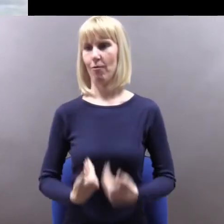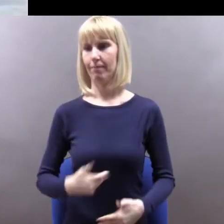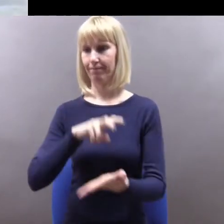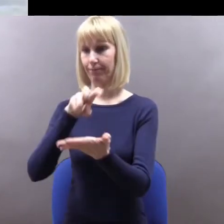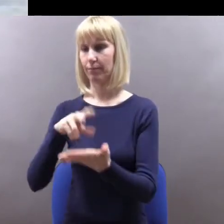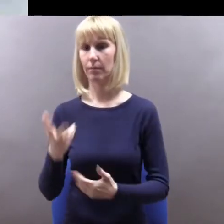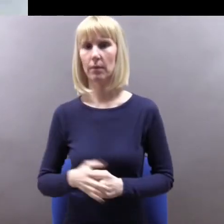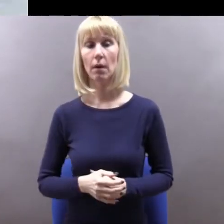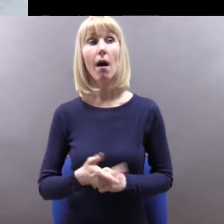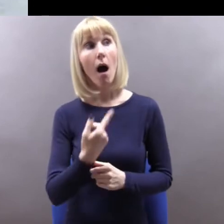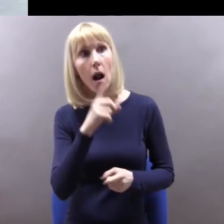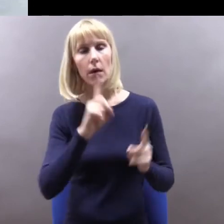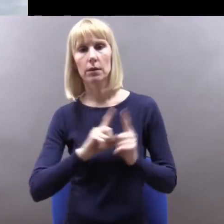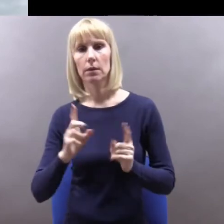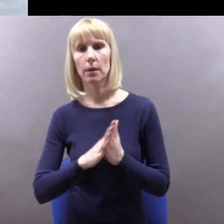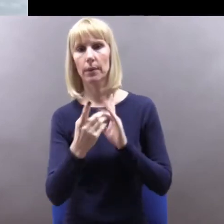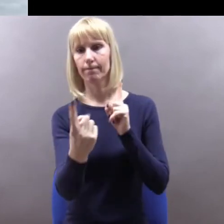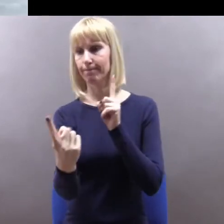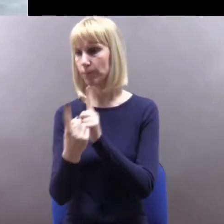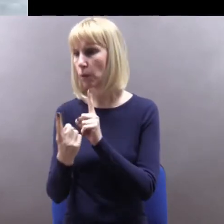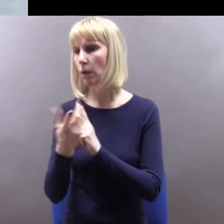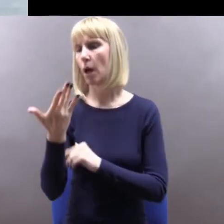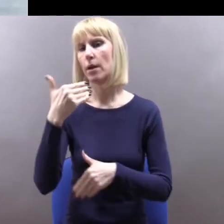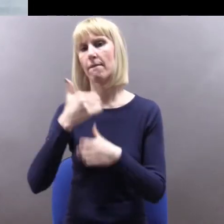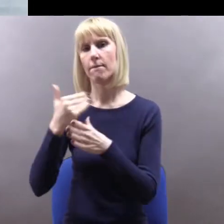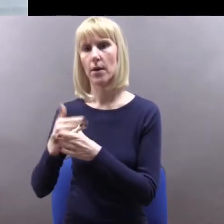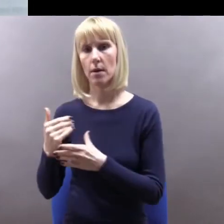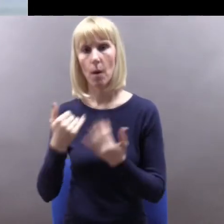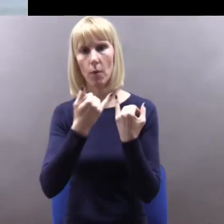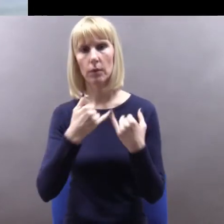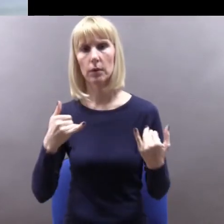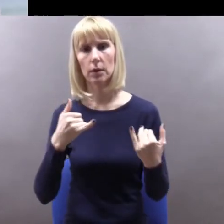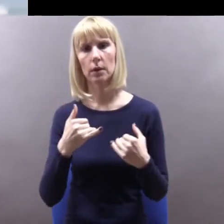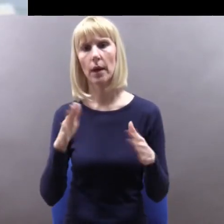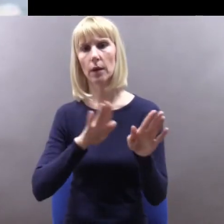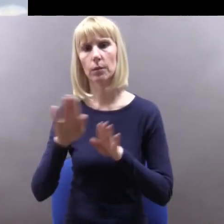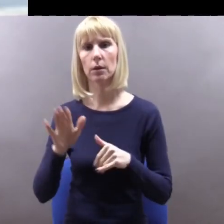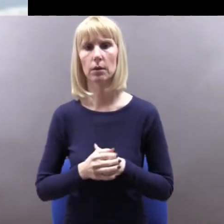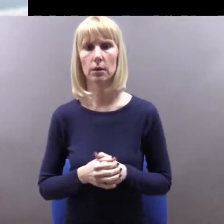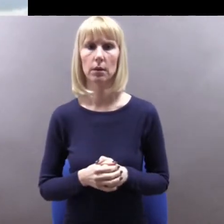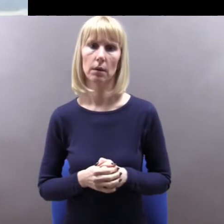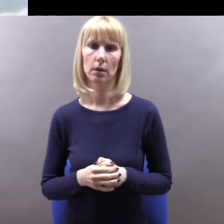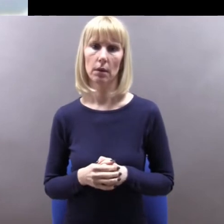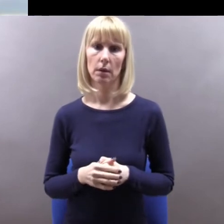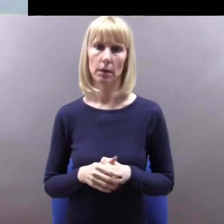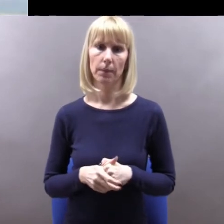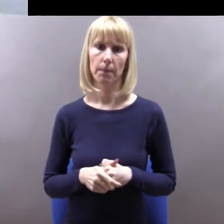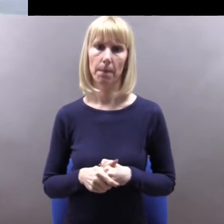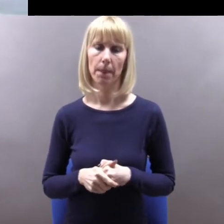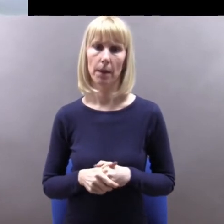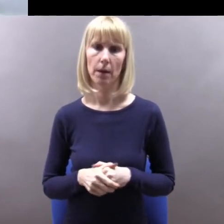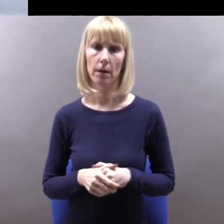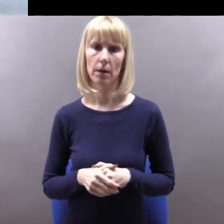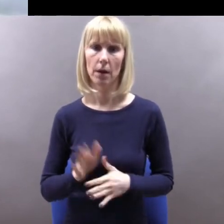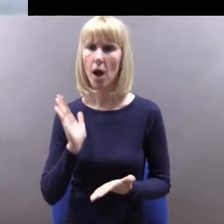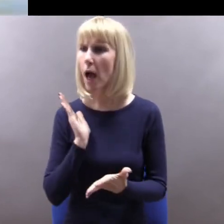to jest to, co Grzesiek powiedział, zdarza mi się gdzieś tam umawiać z kimś na spotkanie, w jakiejś tam firmie czy w innym miejscu. Ja